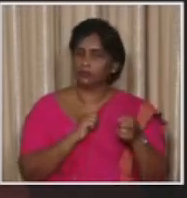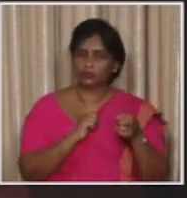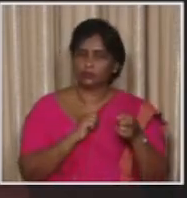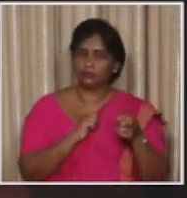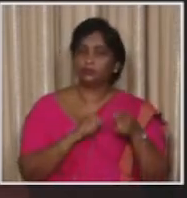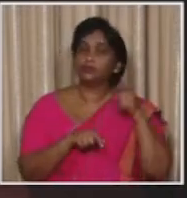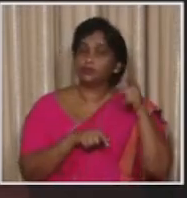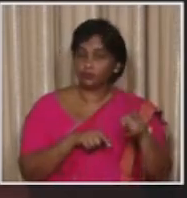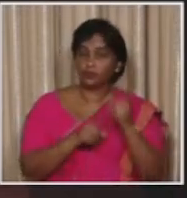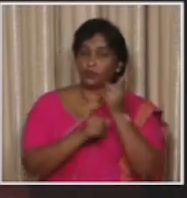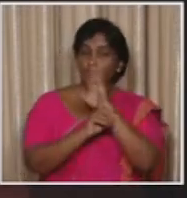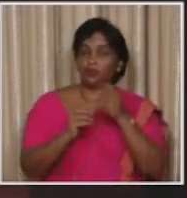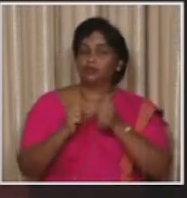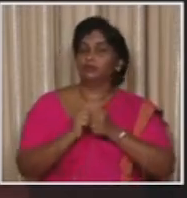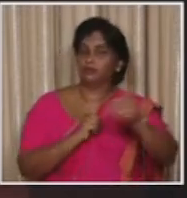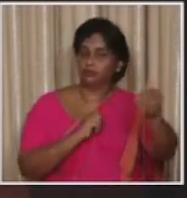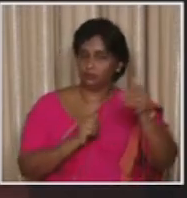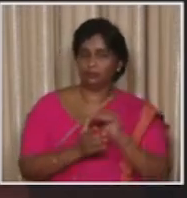මේකළු එකම මග,